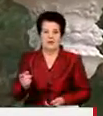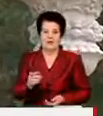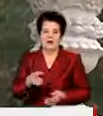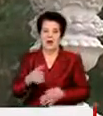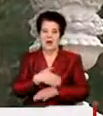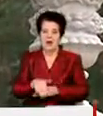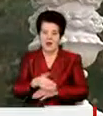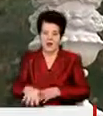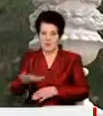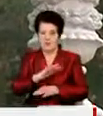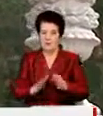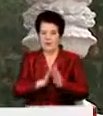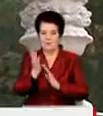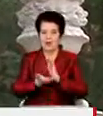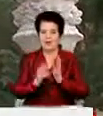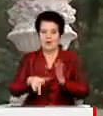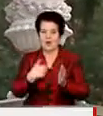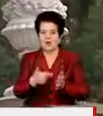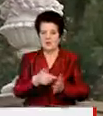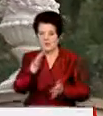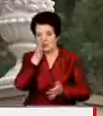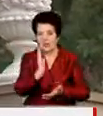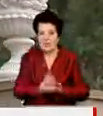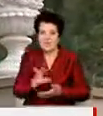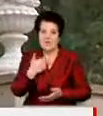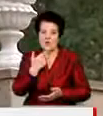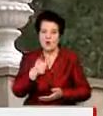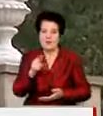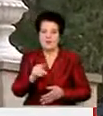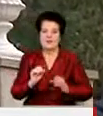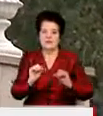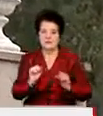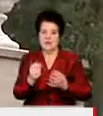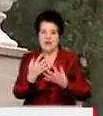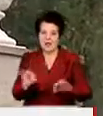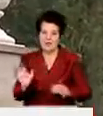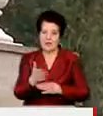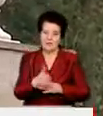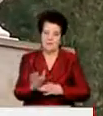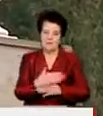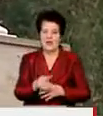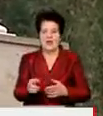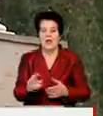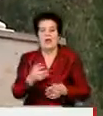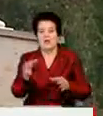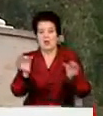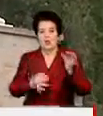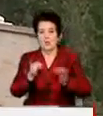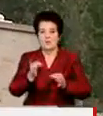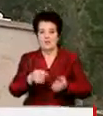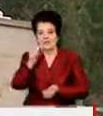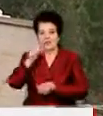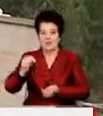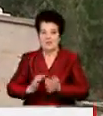Aleile din parcuri sunt preferate de locuitorii orașului Chișinău atunci când este vorba de sport în aer liber, plimbări sau promenade. Toamna însă le